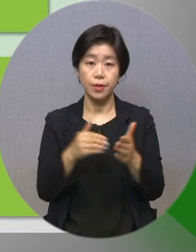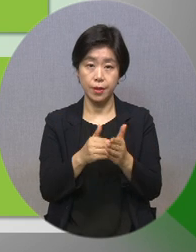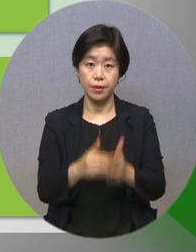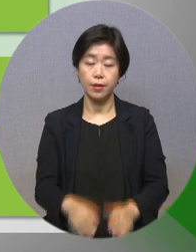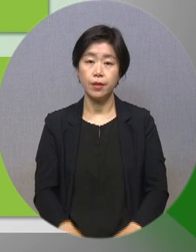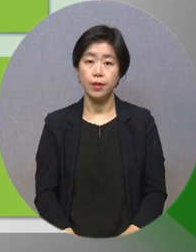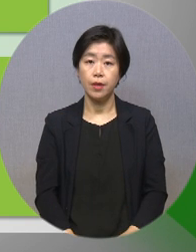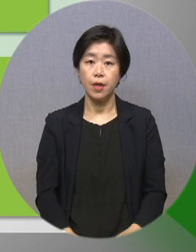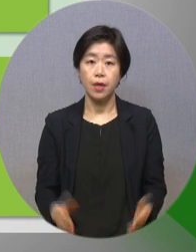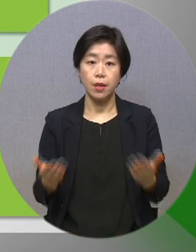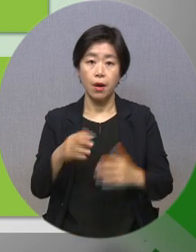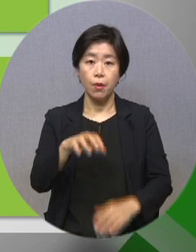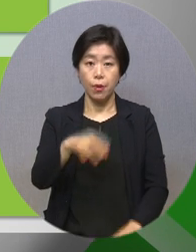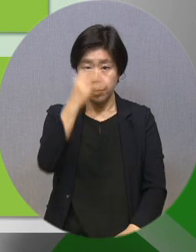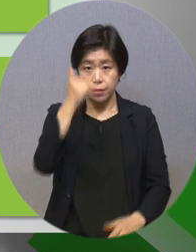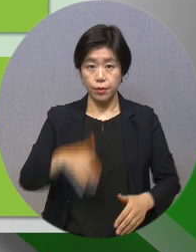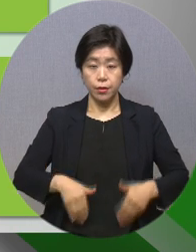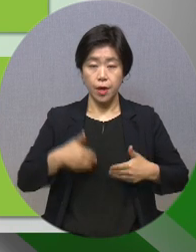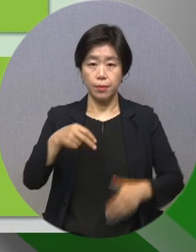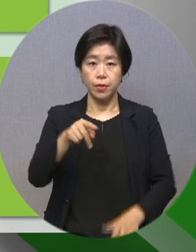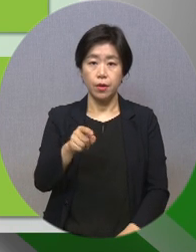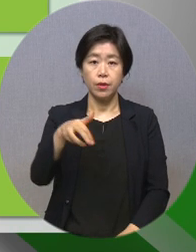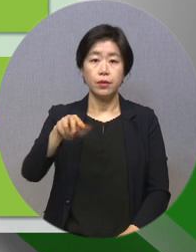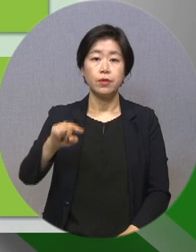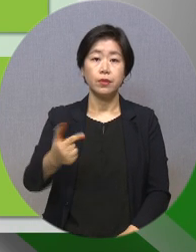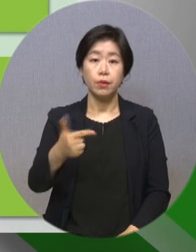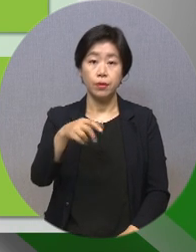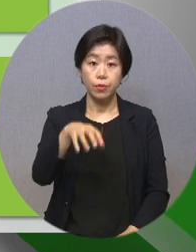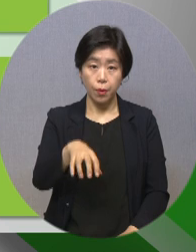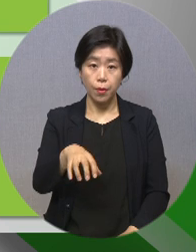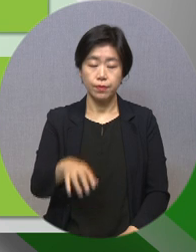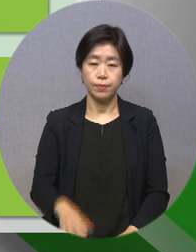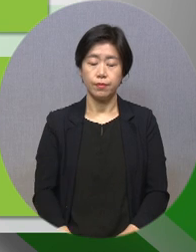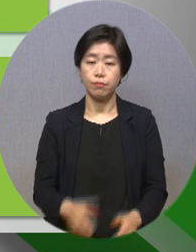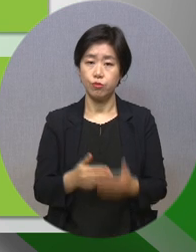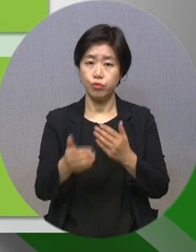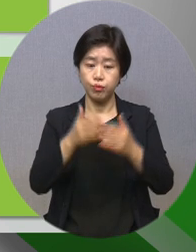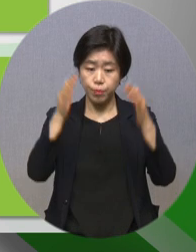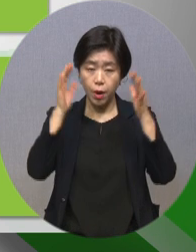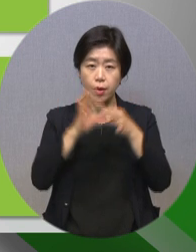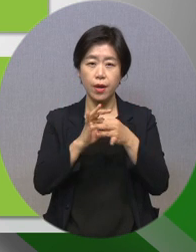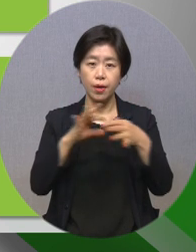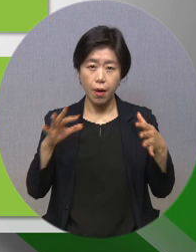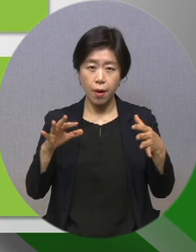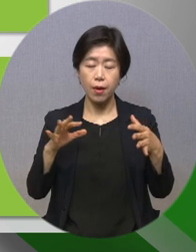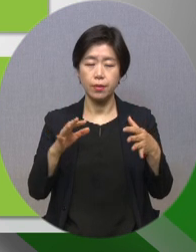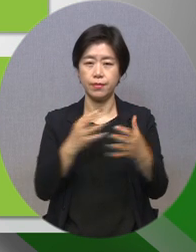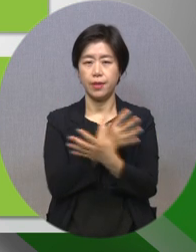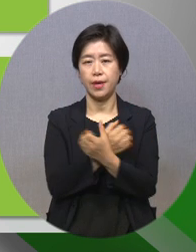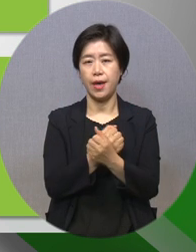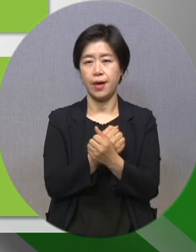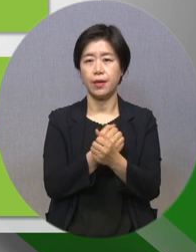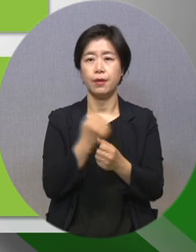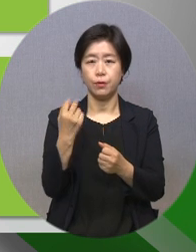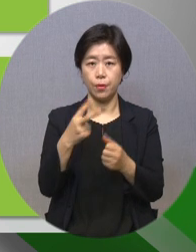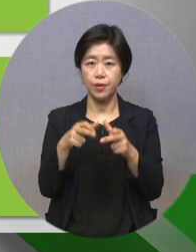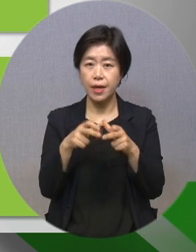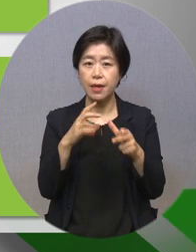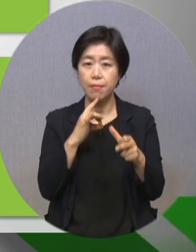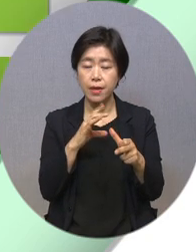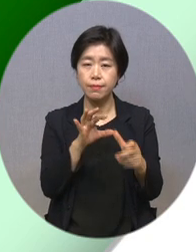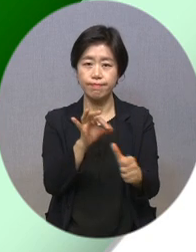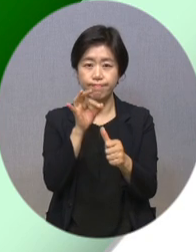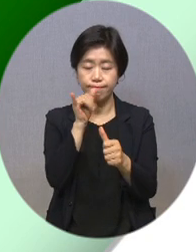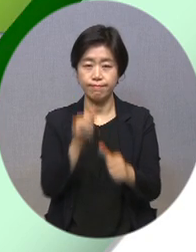서천군입니다. 경력과 학력은 무관하며 계약직을 채용합니다. 장애인만 채용하며 담당지사는